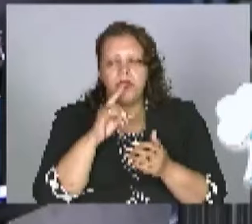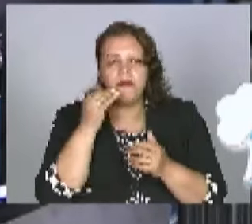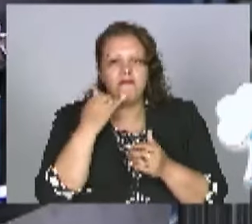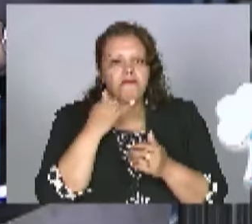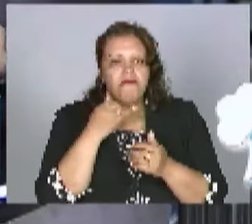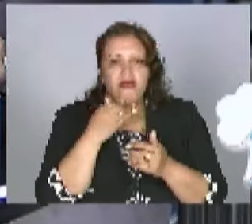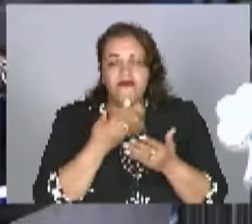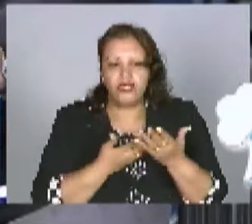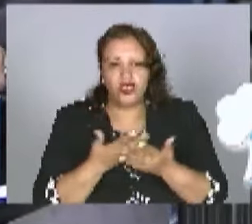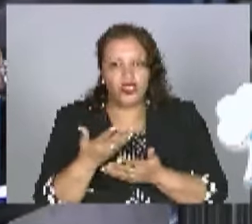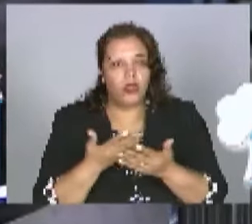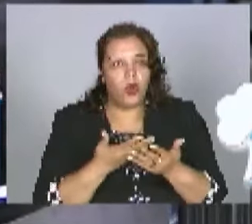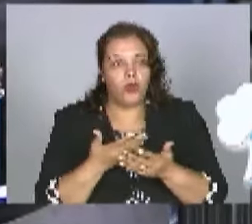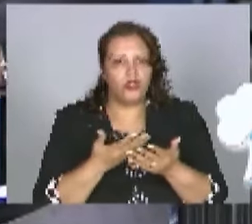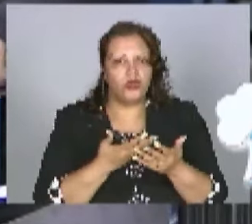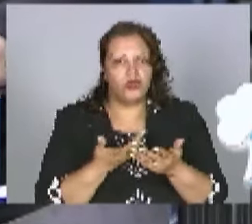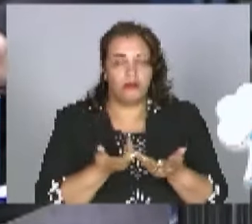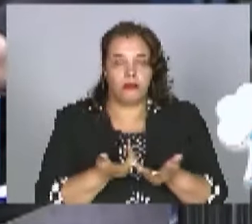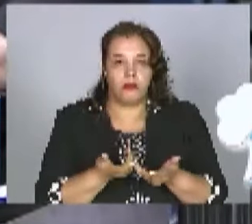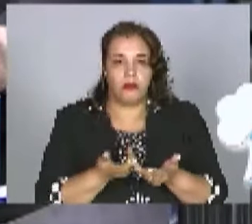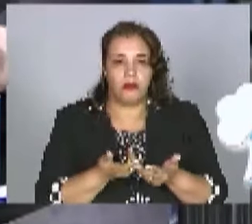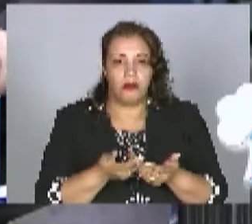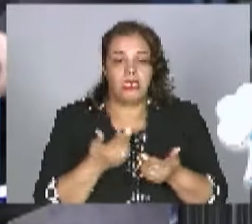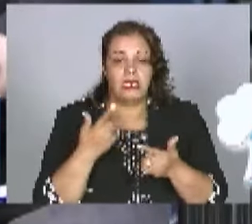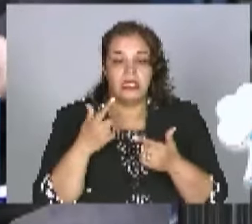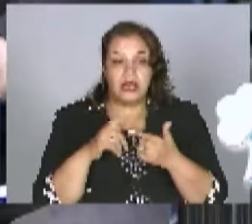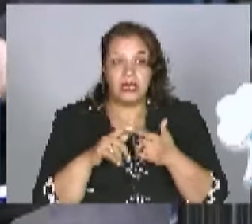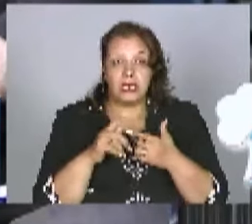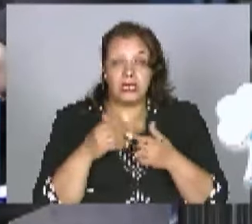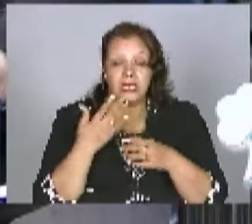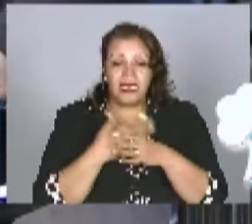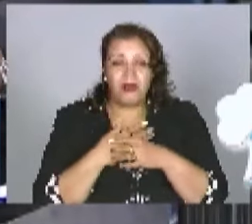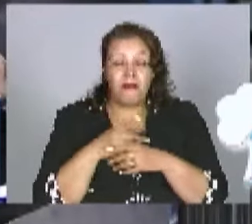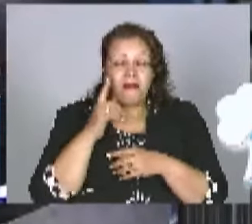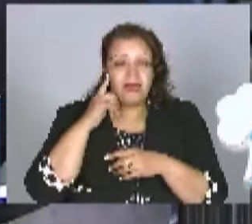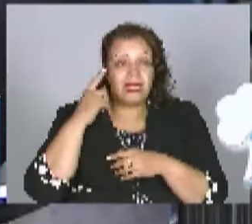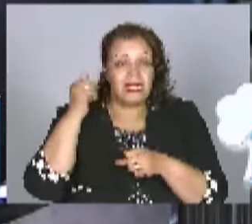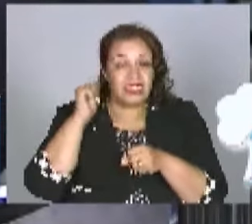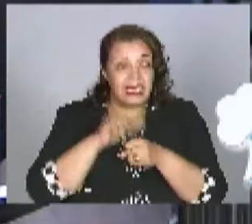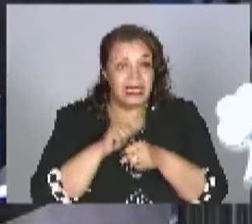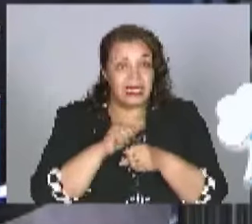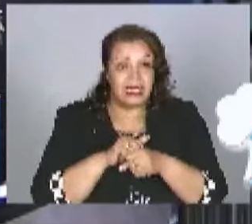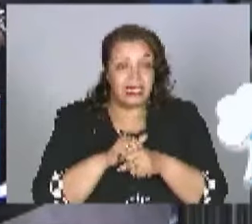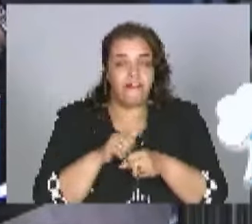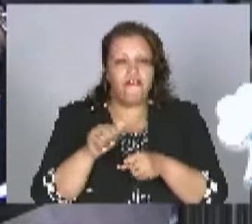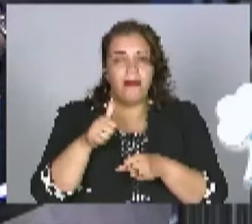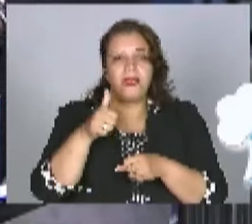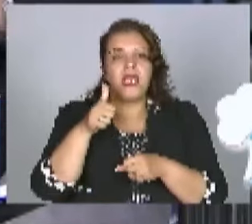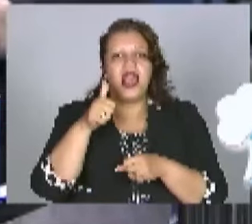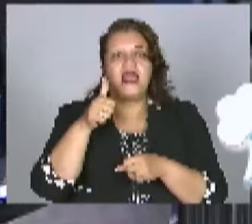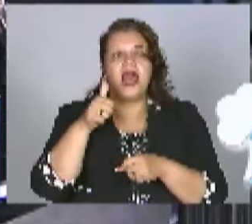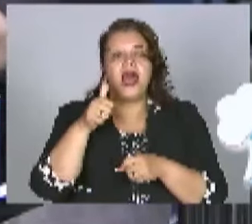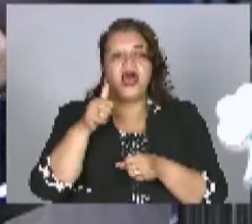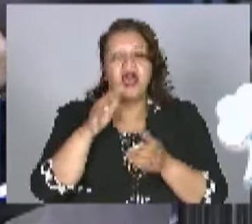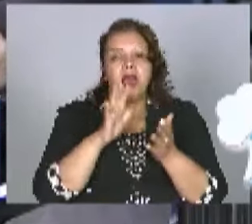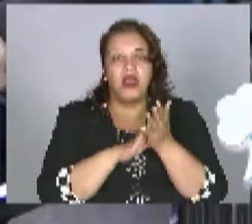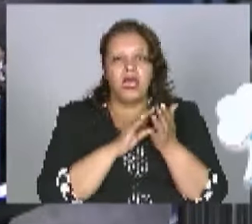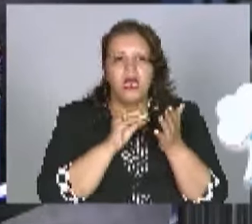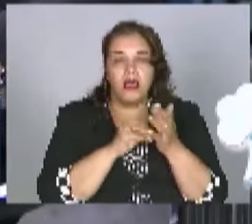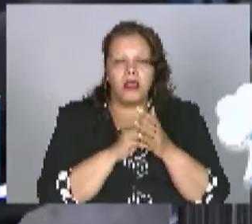نقاش انه التسلط يرجع لاسباب متعلقه بالنشا الاولى طبعا